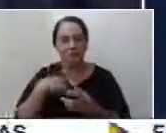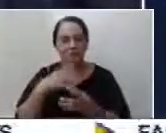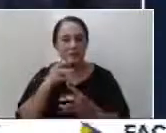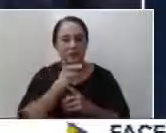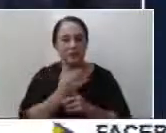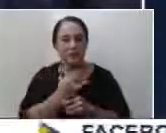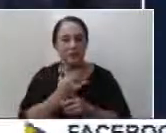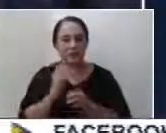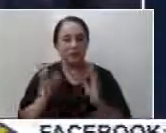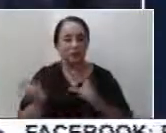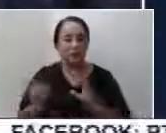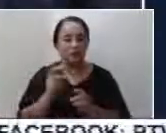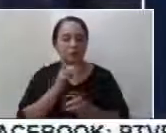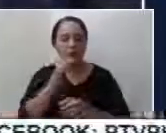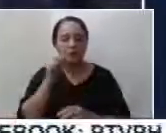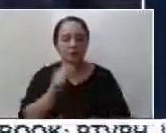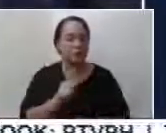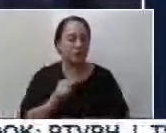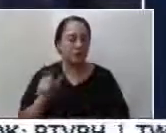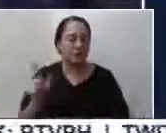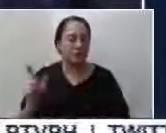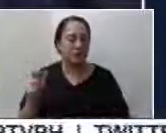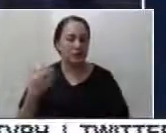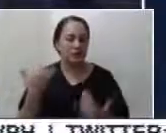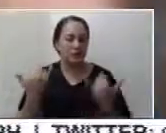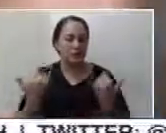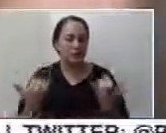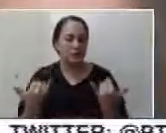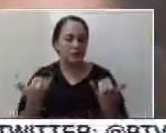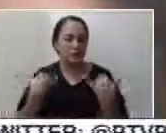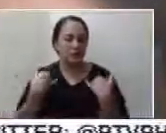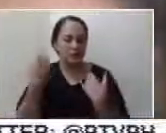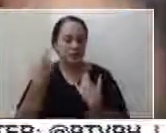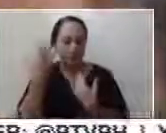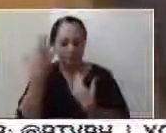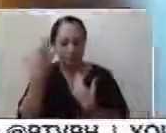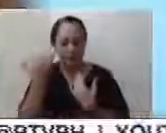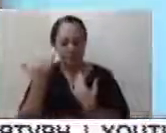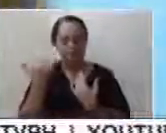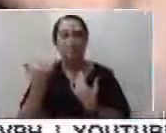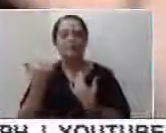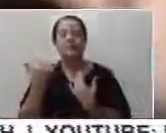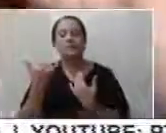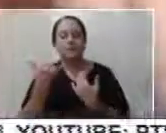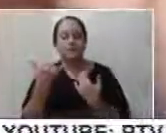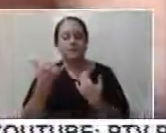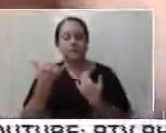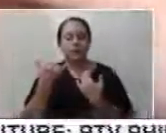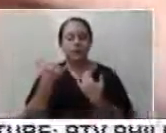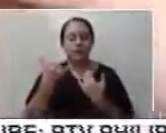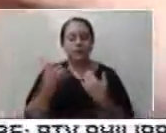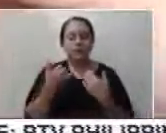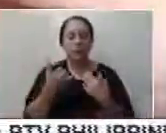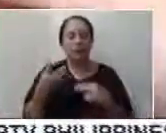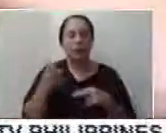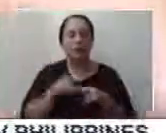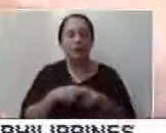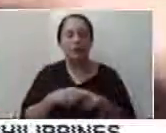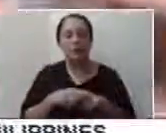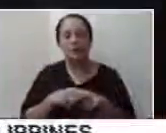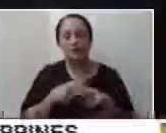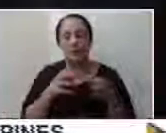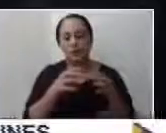yung mga existing jobs or existing employment po natin. Ngunit para sa economic managers, pinakamahalaga na mapabilis